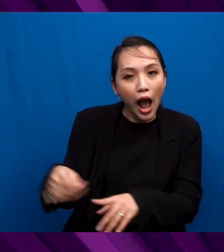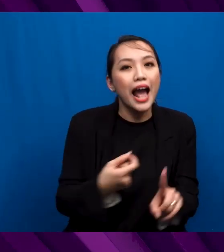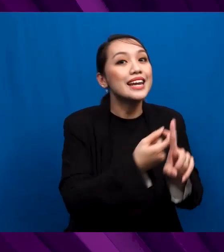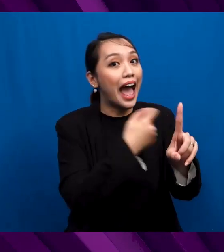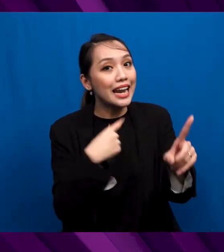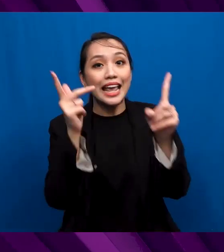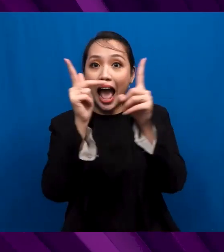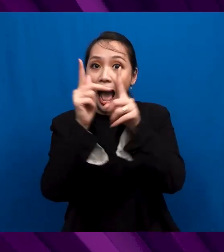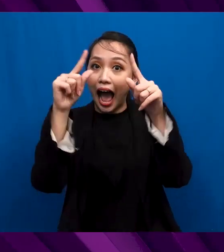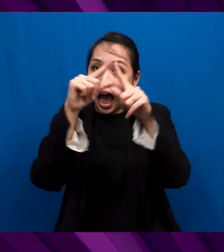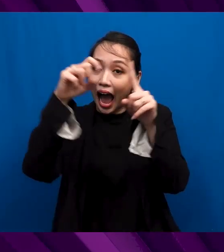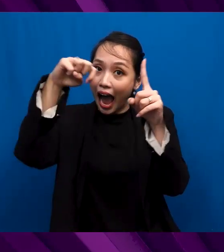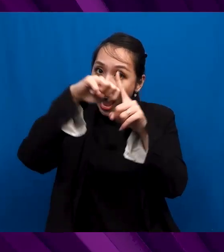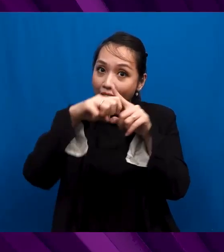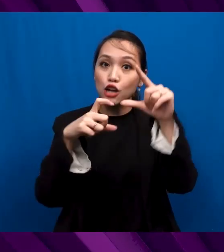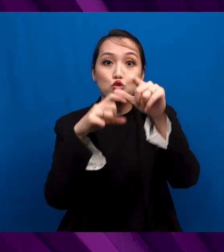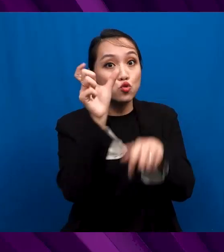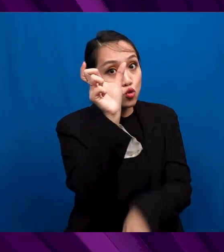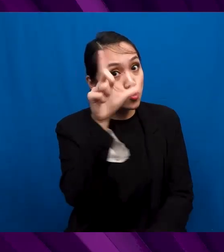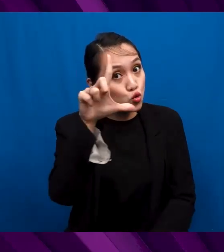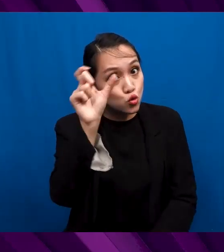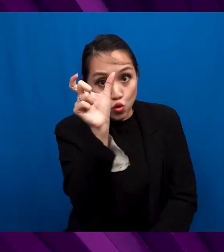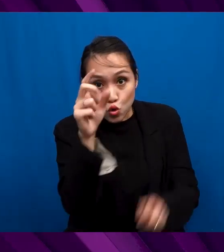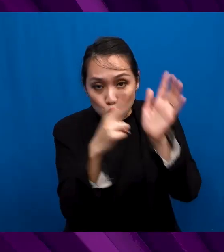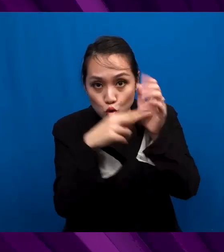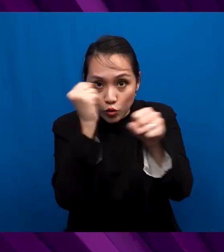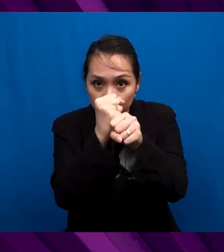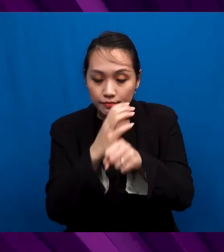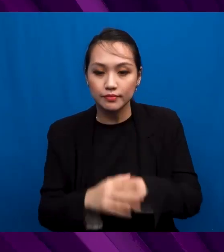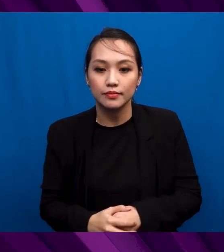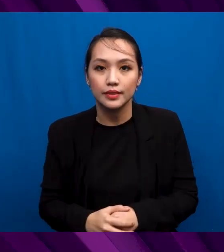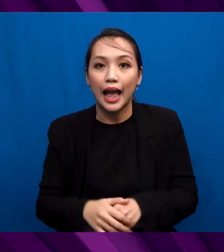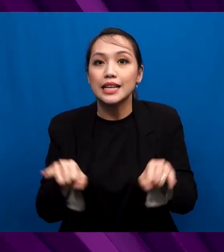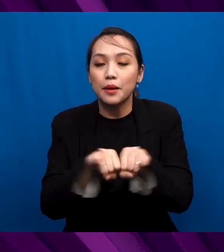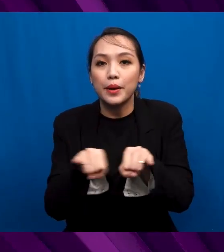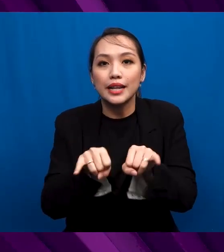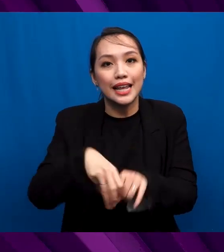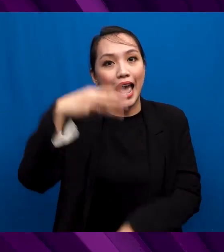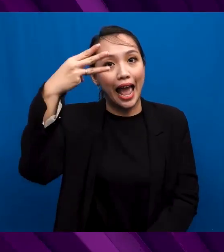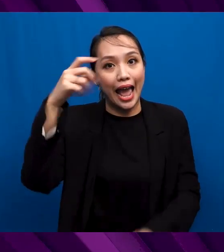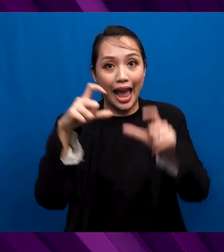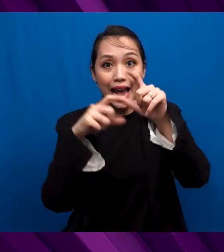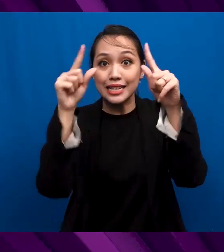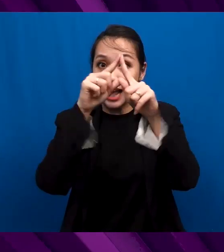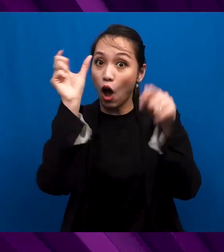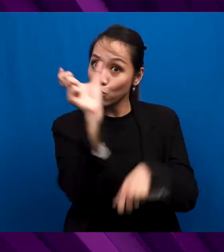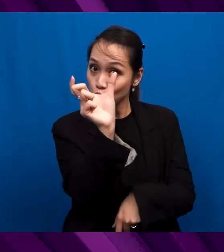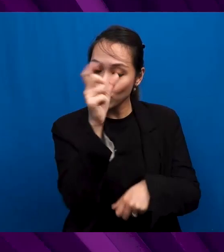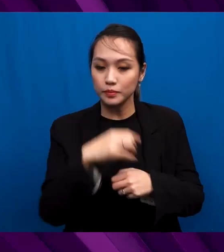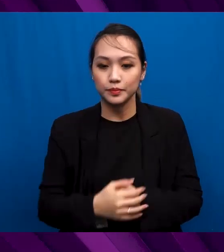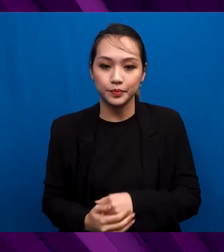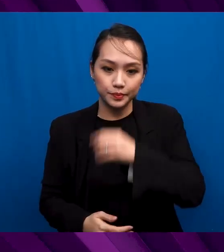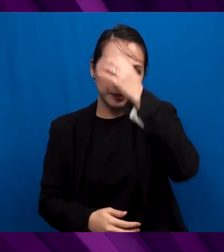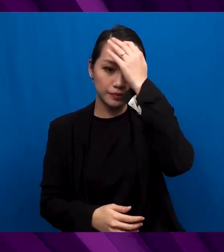itu demi semangkok makanan kacang merah kepada Yakub adiknya, saudara kembarnya. Tapi si Ruben juga